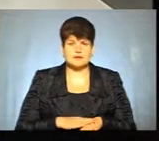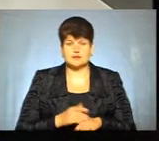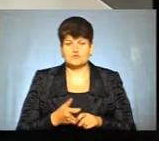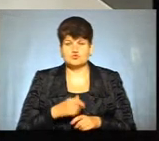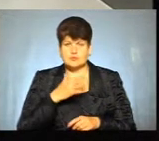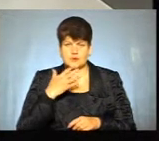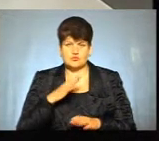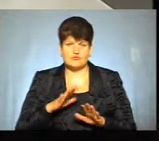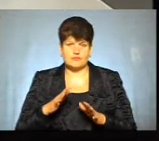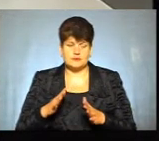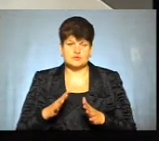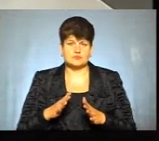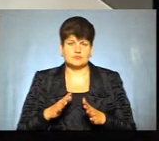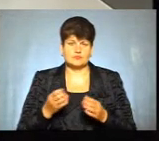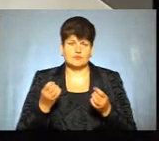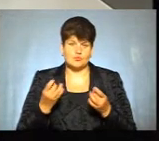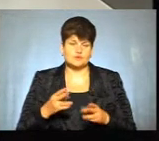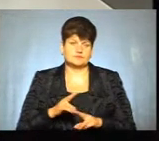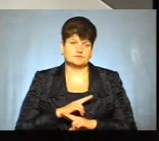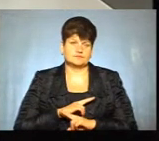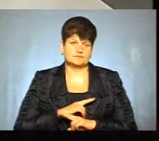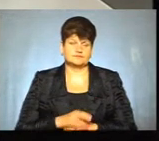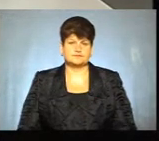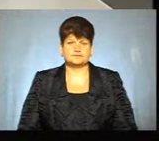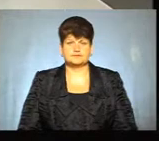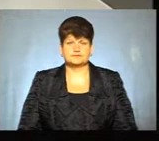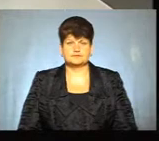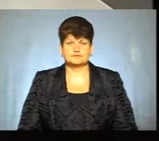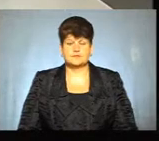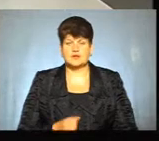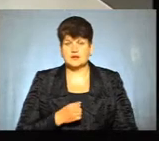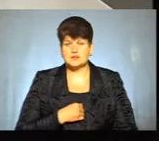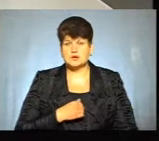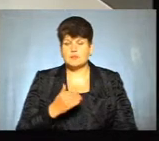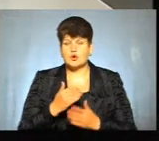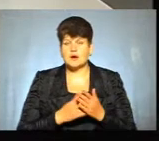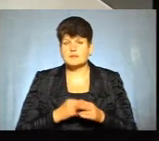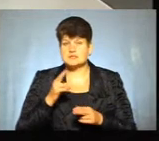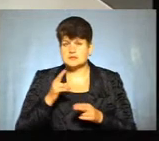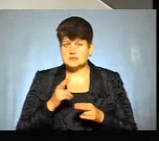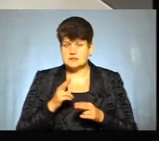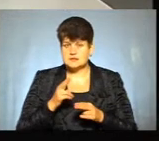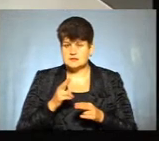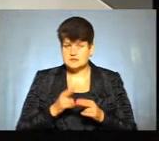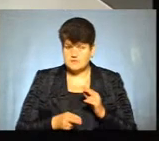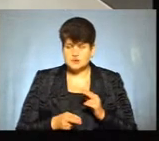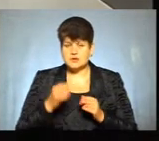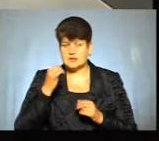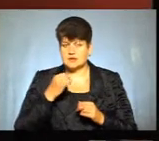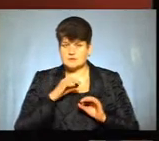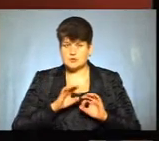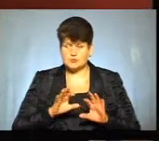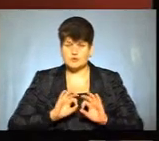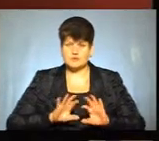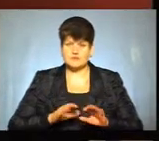багатьох випадках наступає просто летальний кінець. На жаль, наша програма завершується. Дякую вам за розмову та роз'яснення.